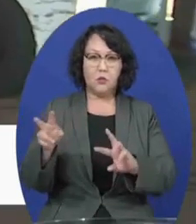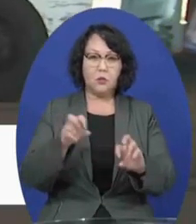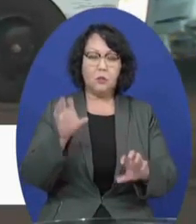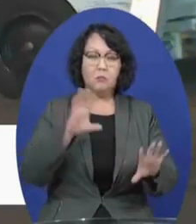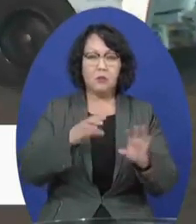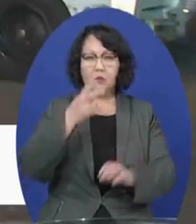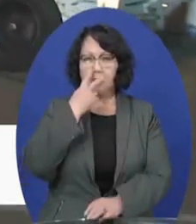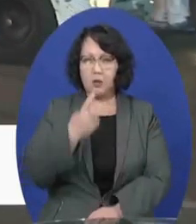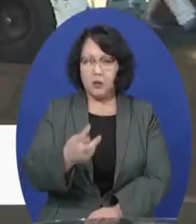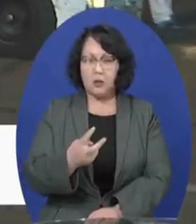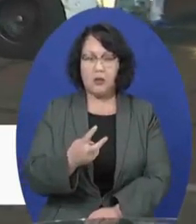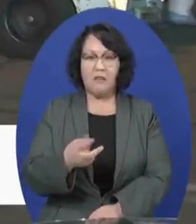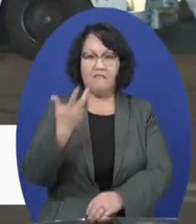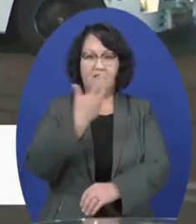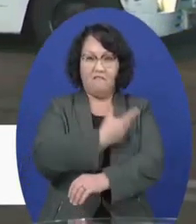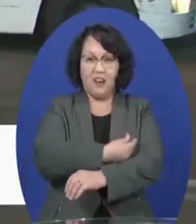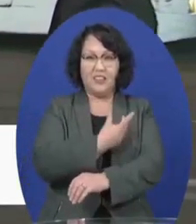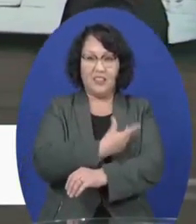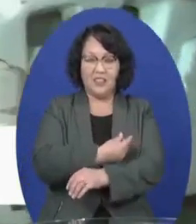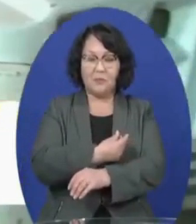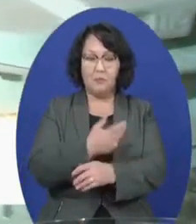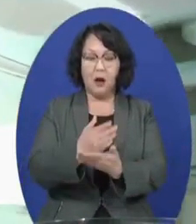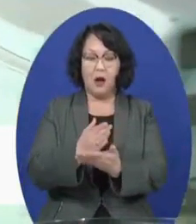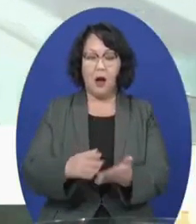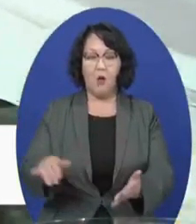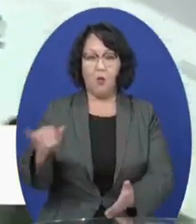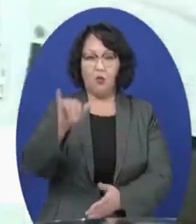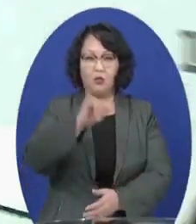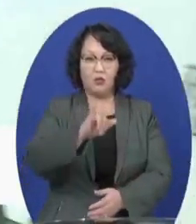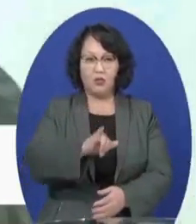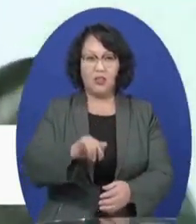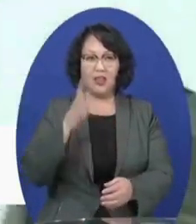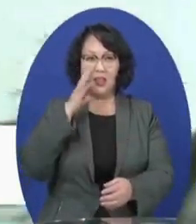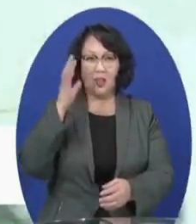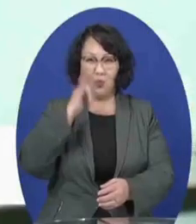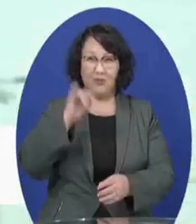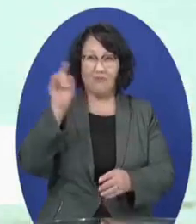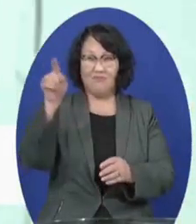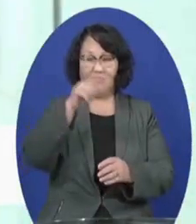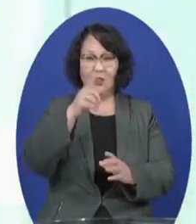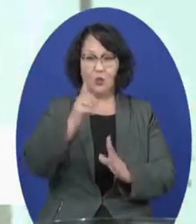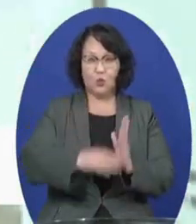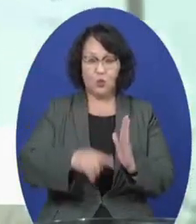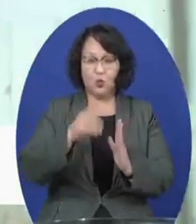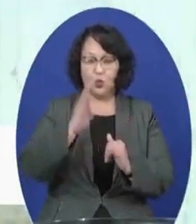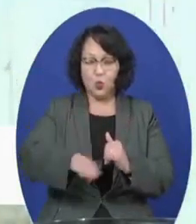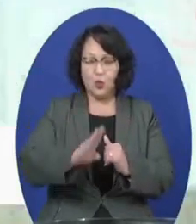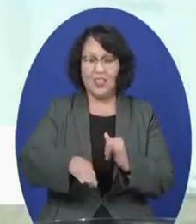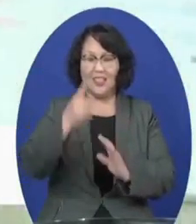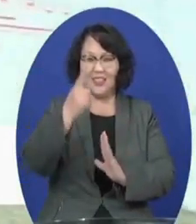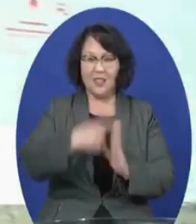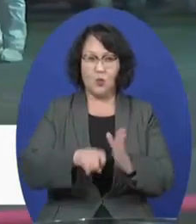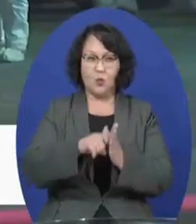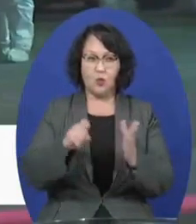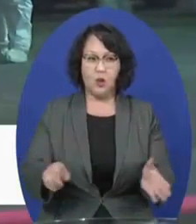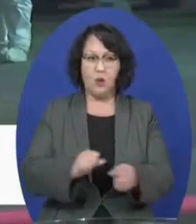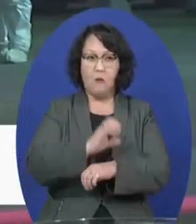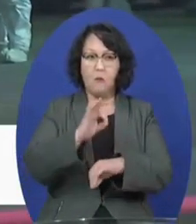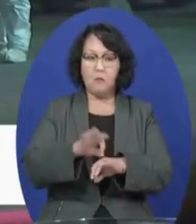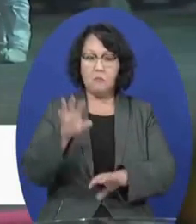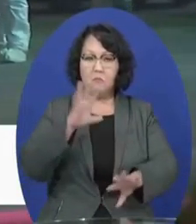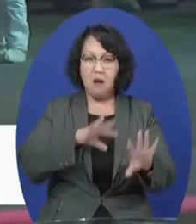бол одоо үндсэндээ вакцины жуулт хийгдэж байгаа орнуудад сүүлийн 1 сарын хугацаанд цар тахлын одоо тархалт хэрхэн гарч байгаа вэ гэсэн